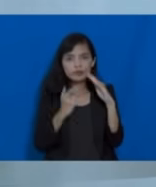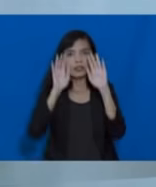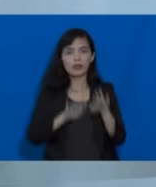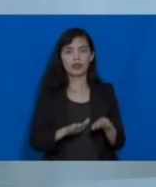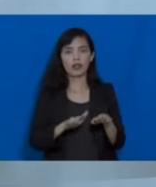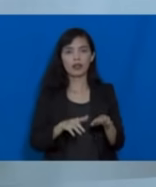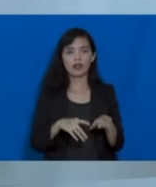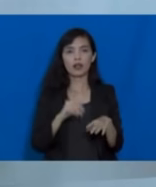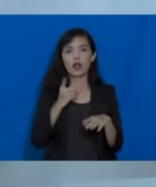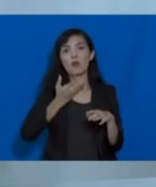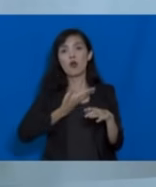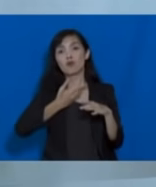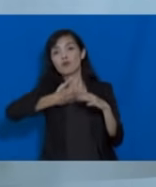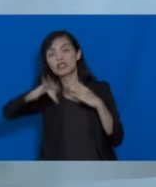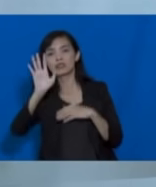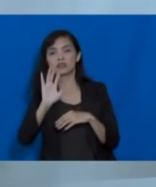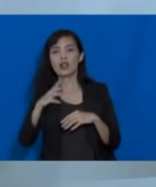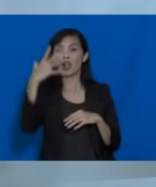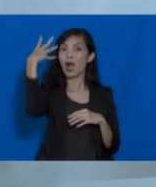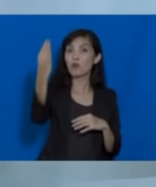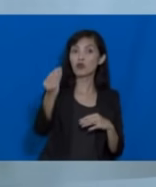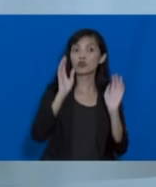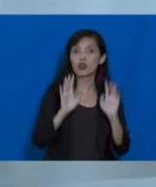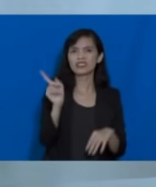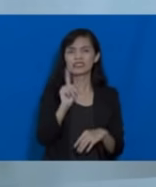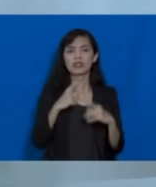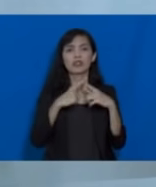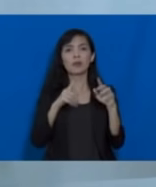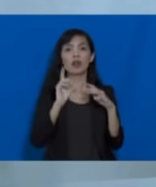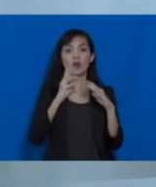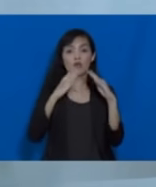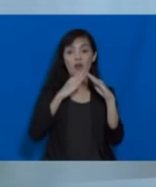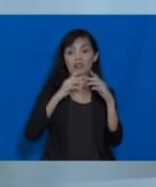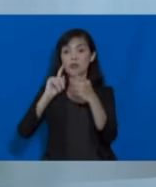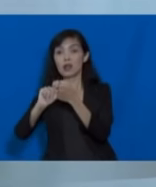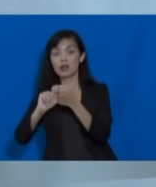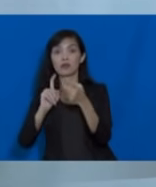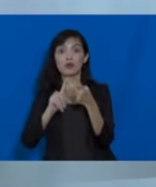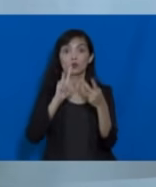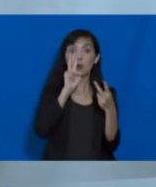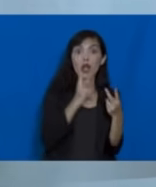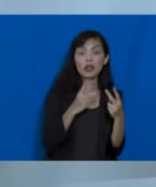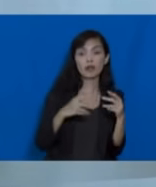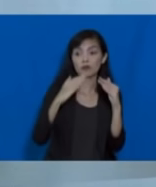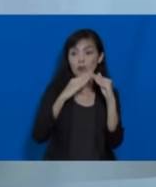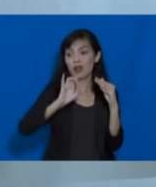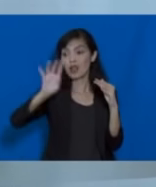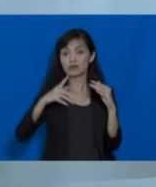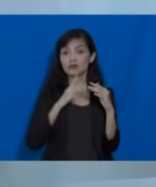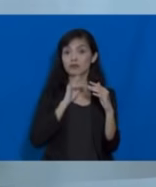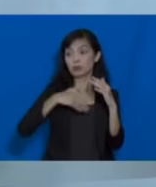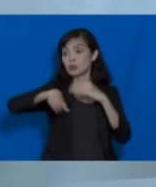bukan hanya ke kampung tetapi ke rumah saudara ke rumah teman ke rumah yang lainnya tunda Hai